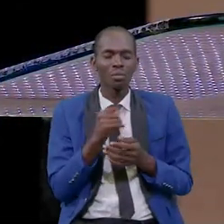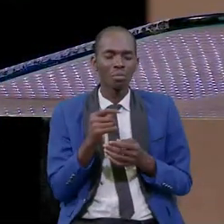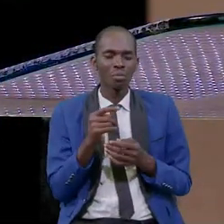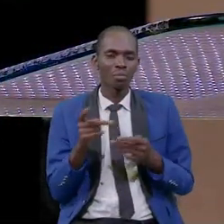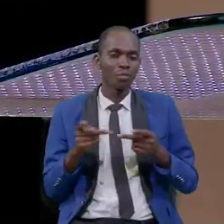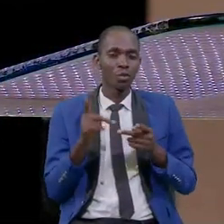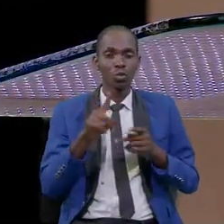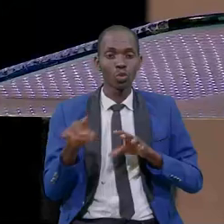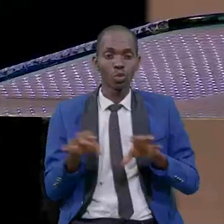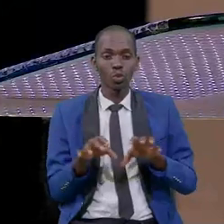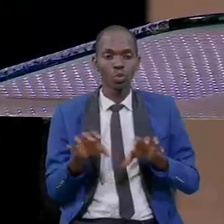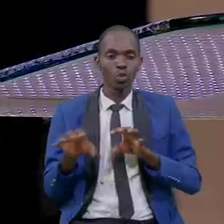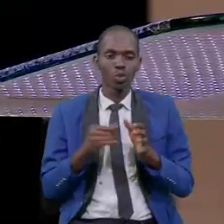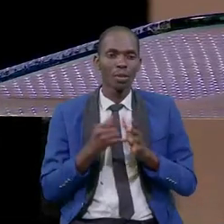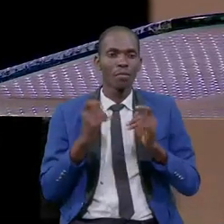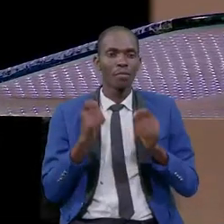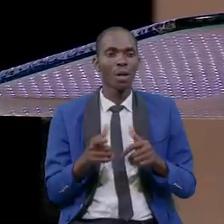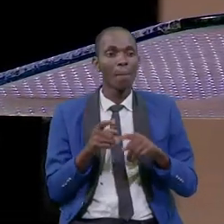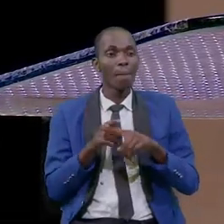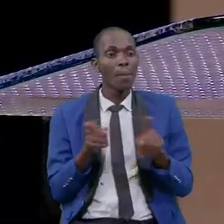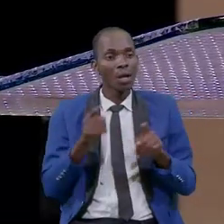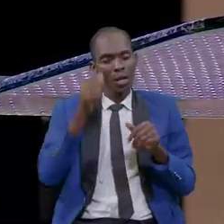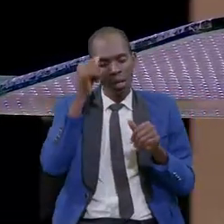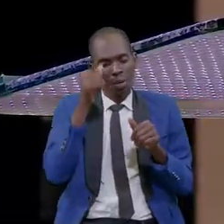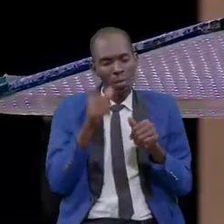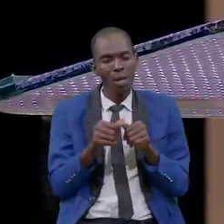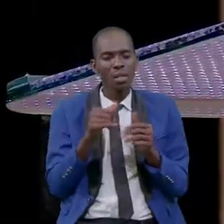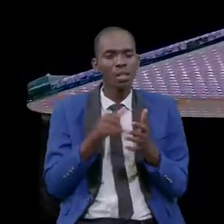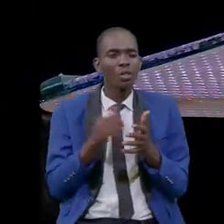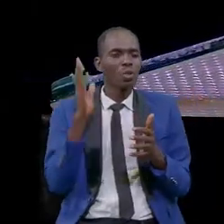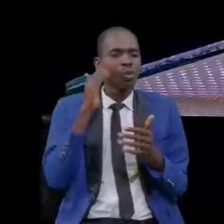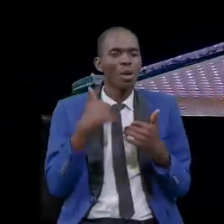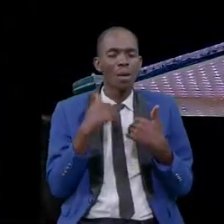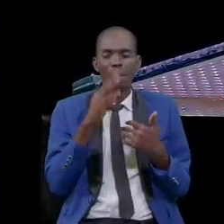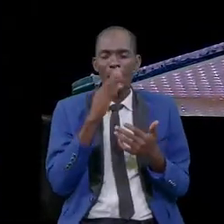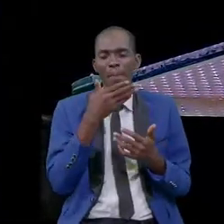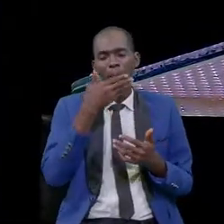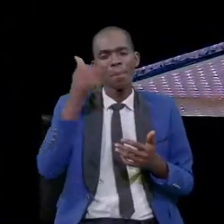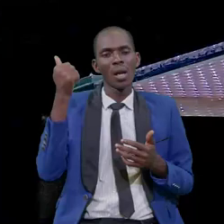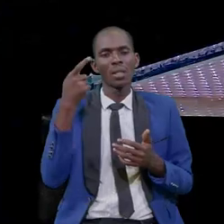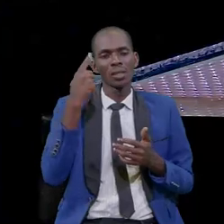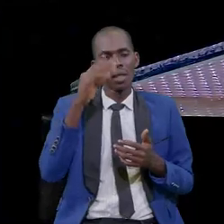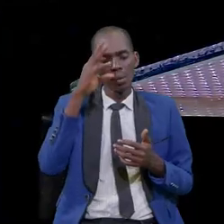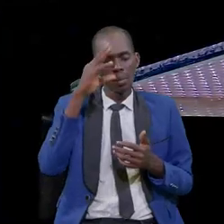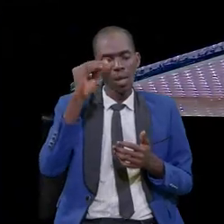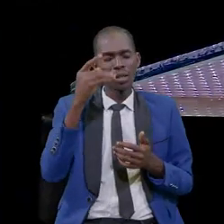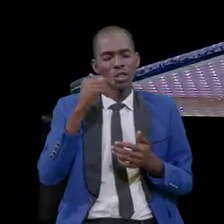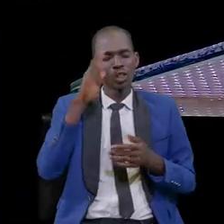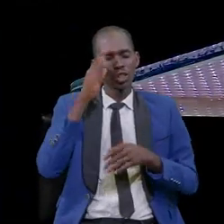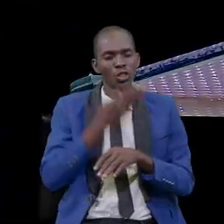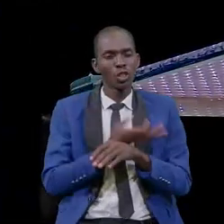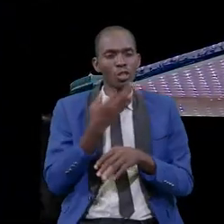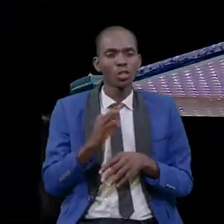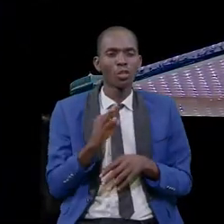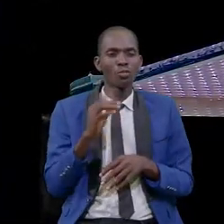que ce que tu fais là, fais-le rapidement. Mais rappelle-toi, il est mieux que le Fils